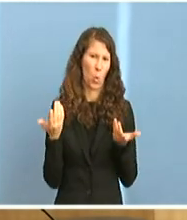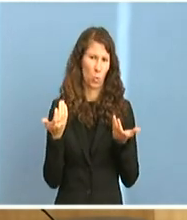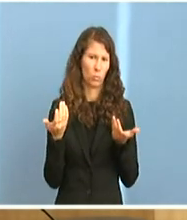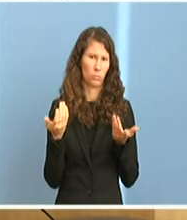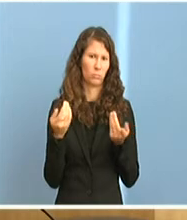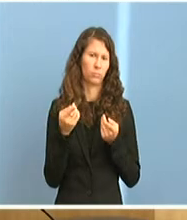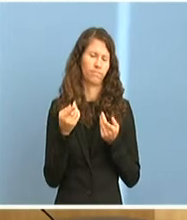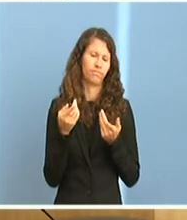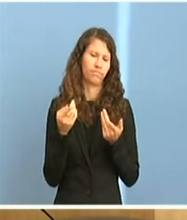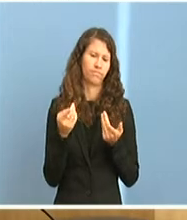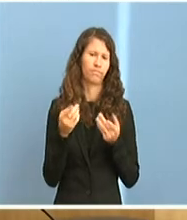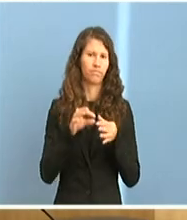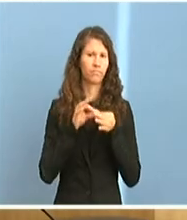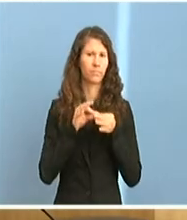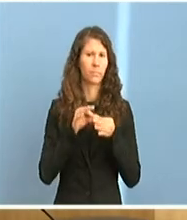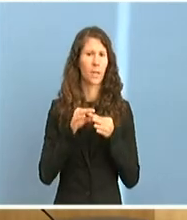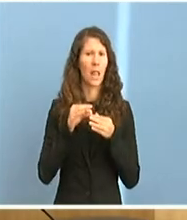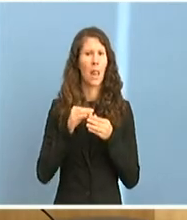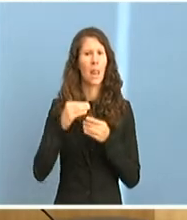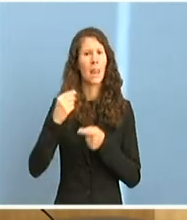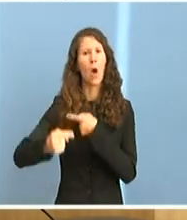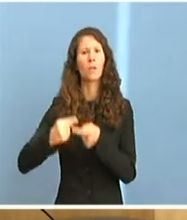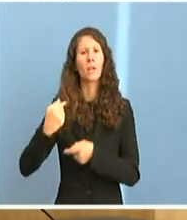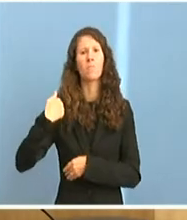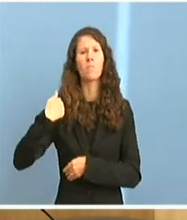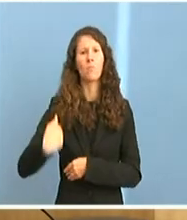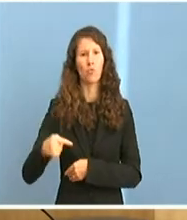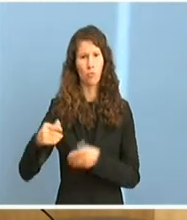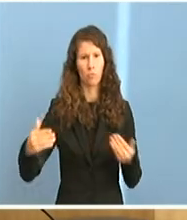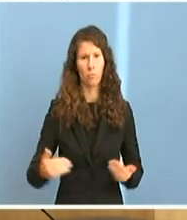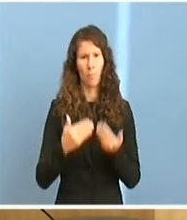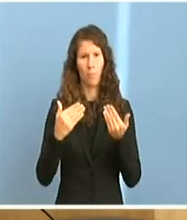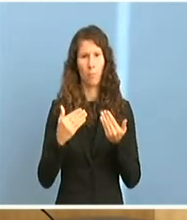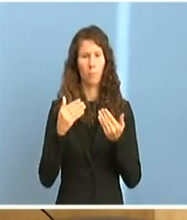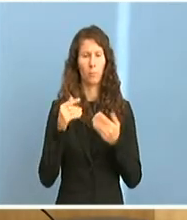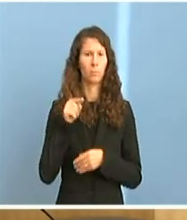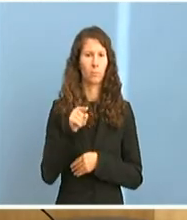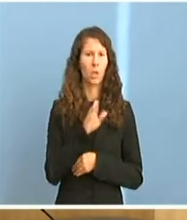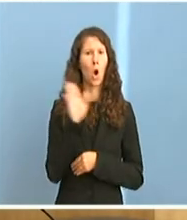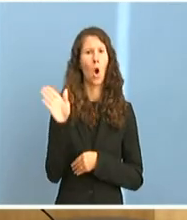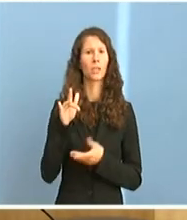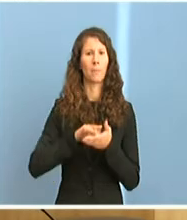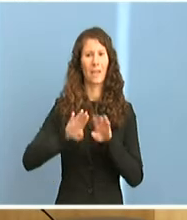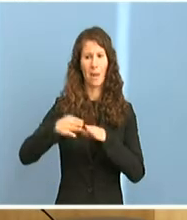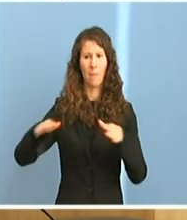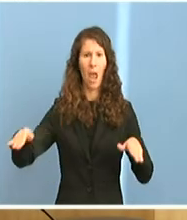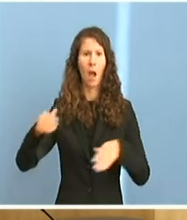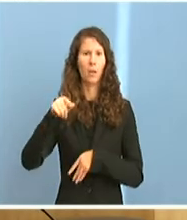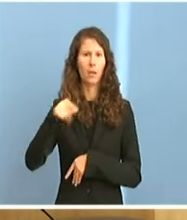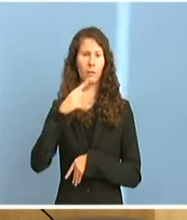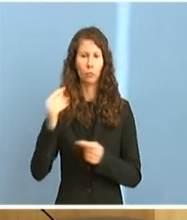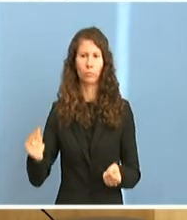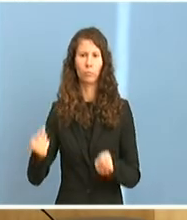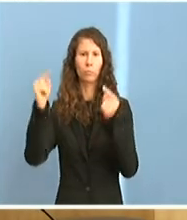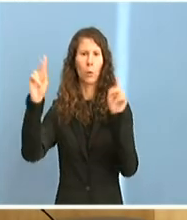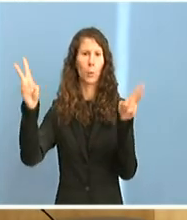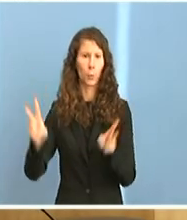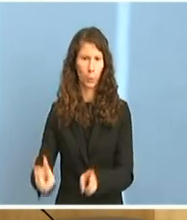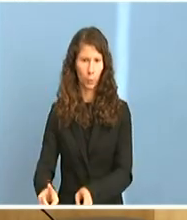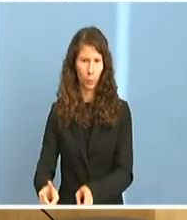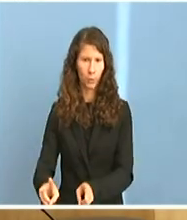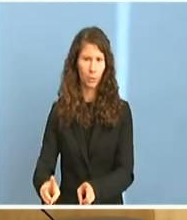zu laufenden Bemühungen stehe, Deeskalation und Entspannung im östlichen Mittelmeer zu erreichen. Wie bewertet